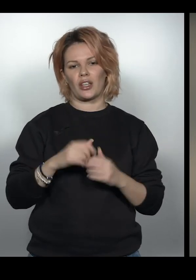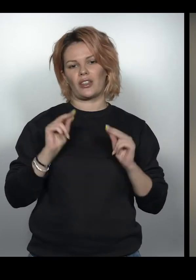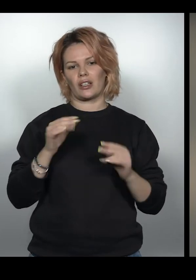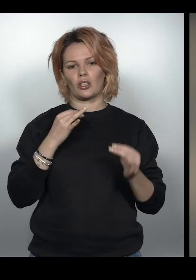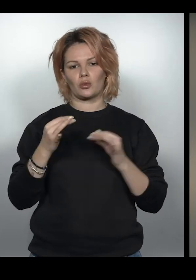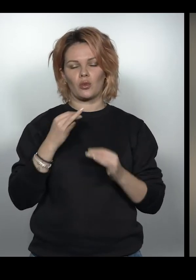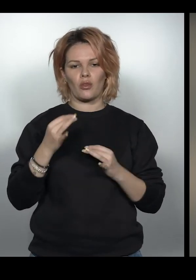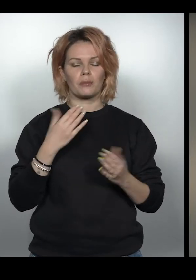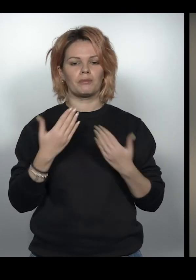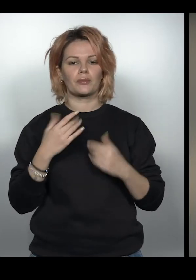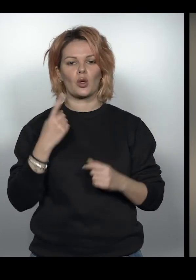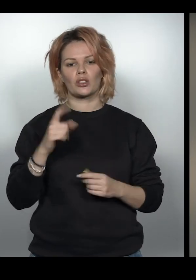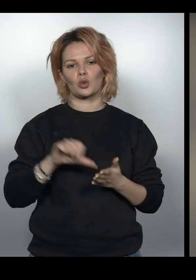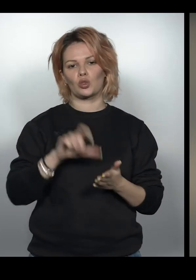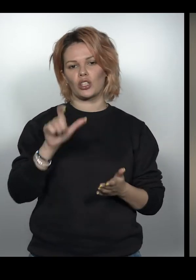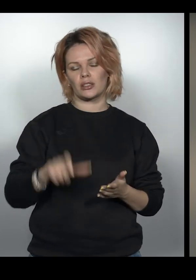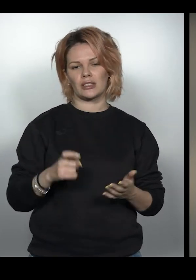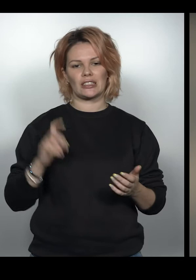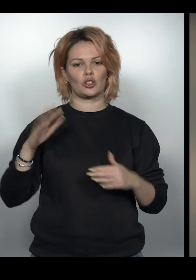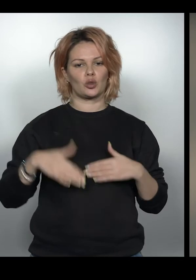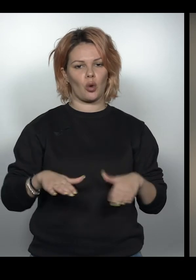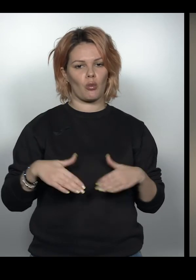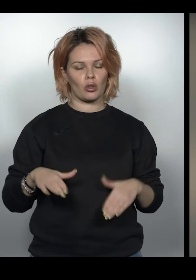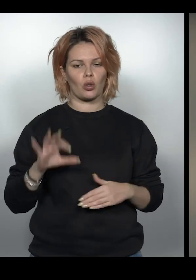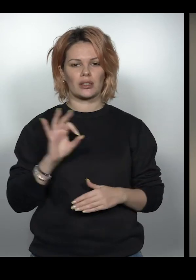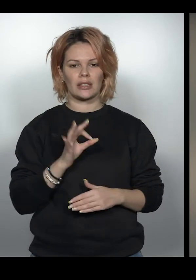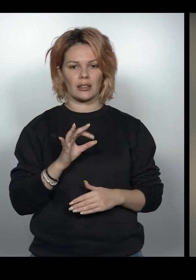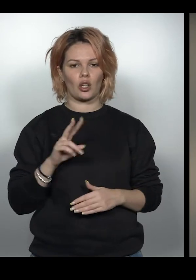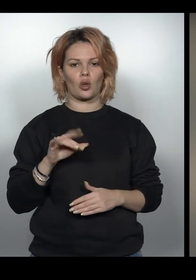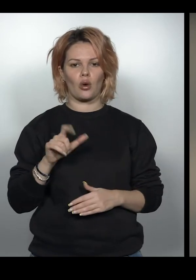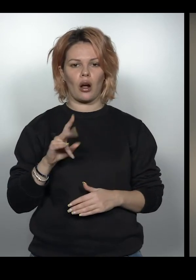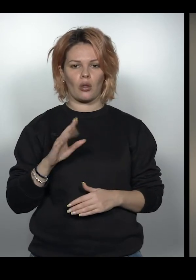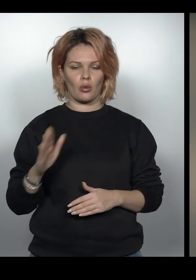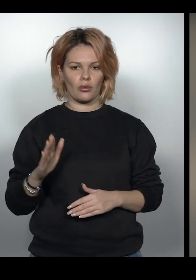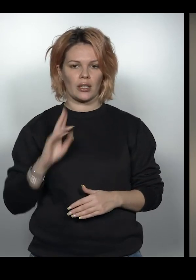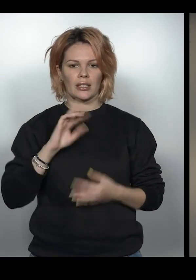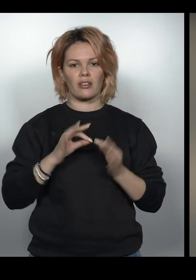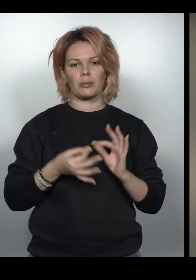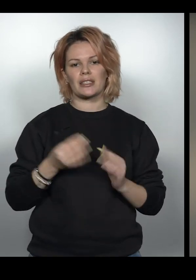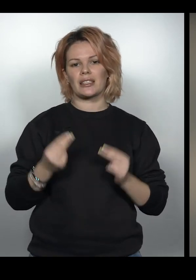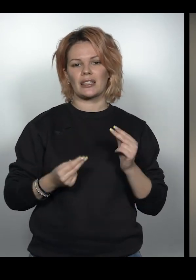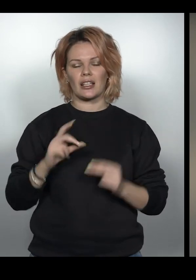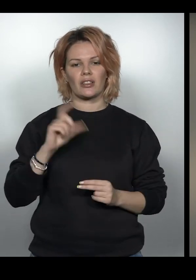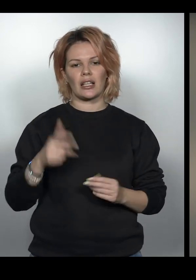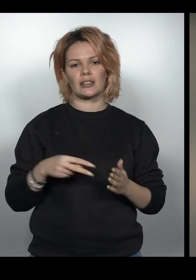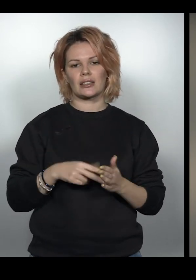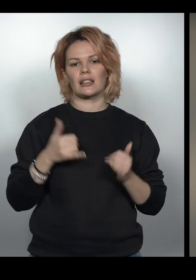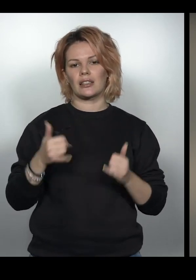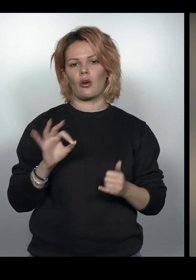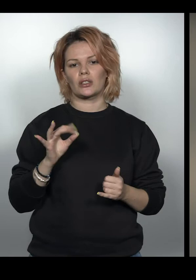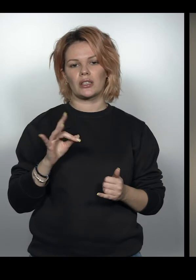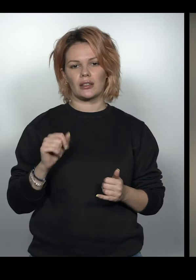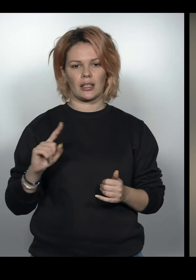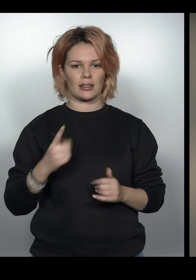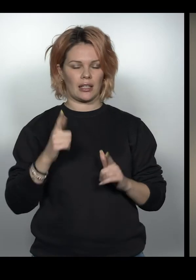розмові поспілкувалася з одним з учасників команди зі сноуборду Олександром Люхановим. Дефлімпійські ігри в Італії стали для